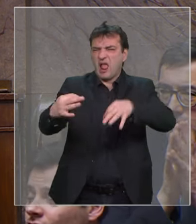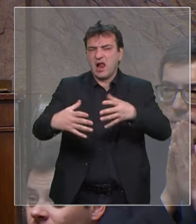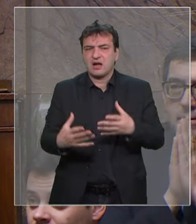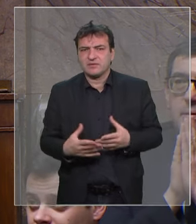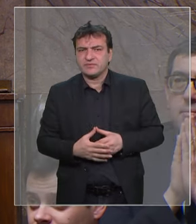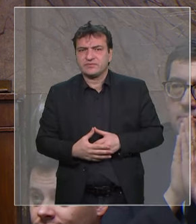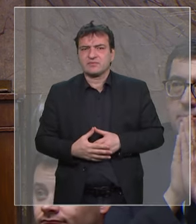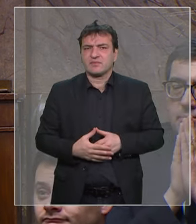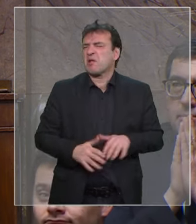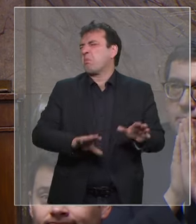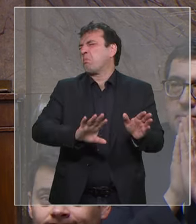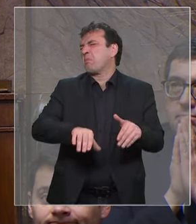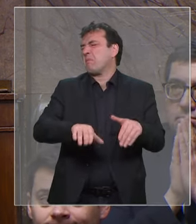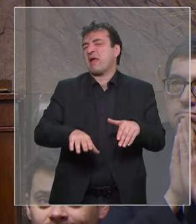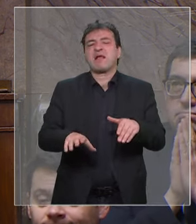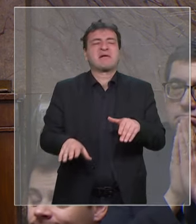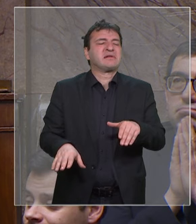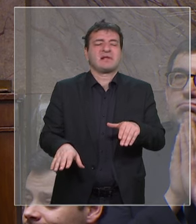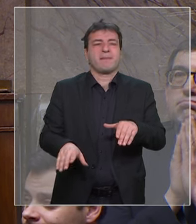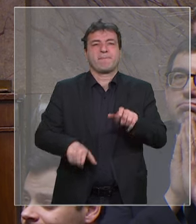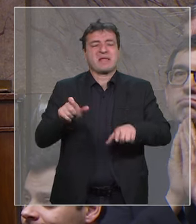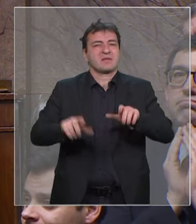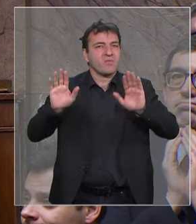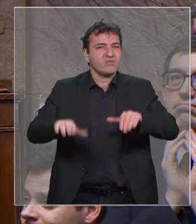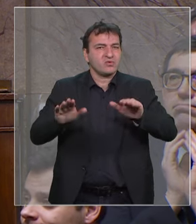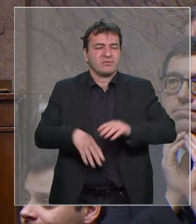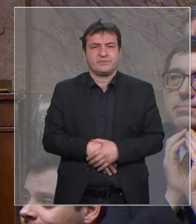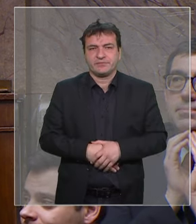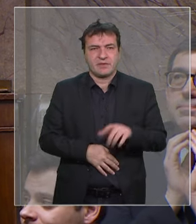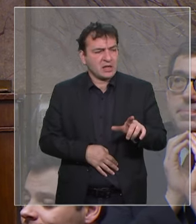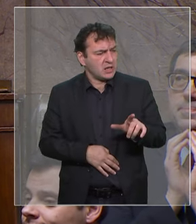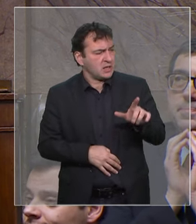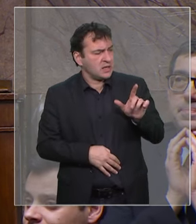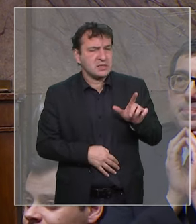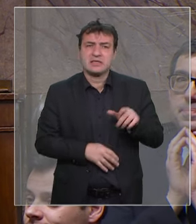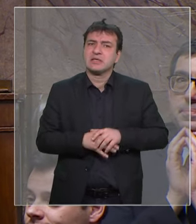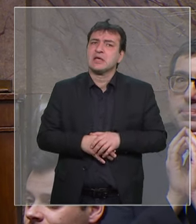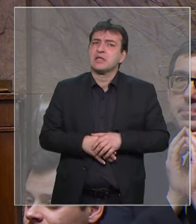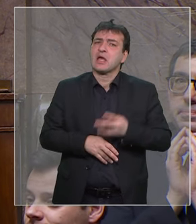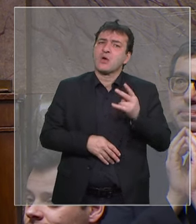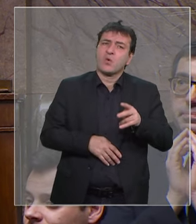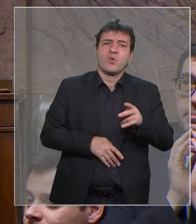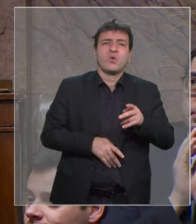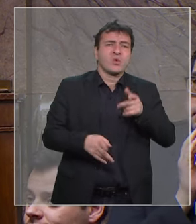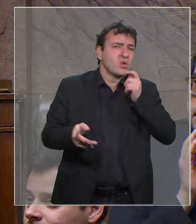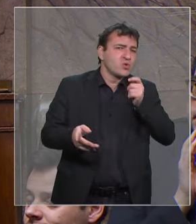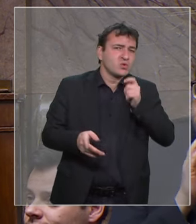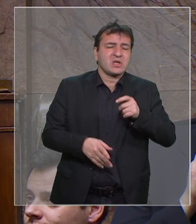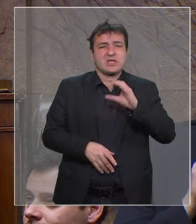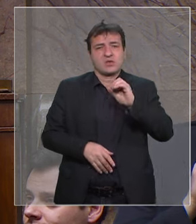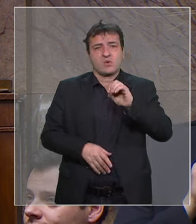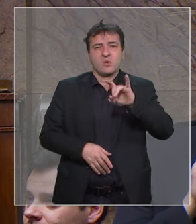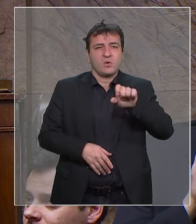méprise les musulmans. Lundi dernier, c'était le journaliste Patrick Cohen qui évoquait le drame de Crépol. Aussitôt, une députée